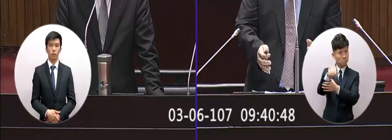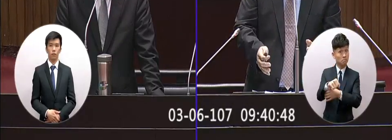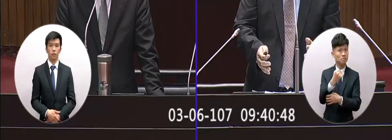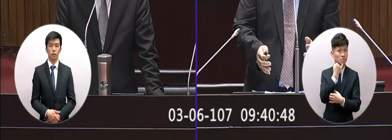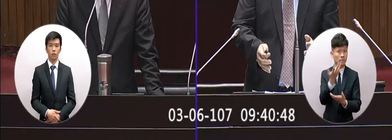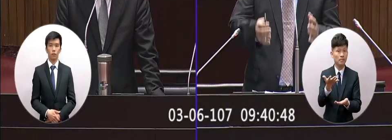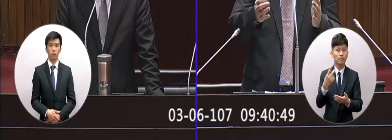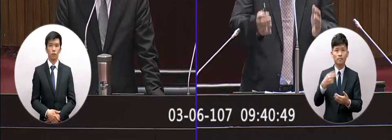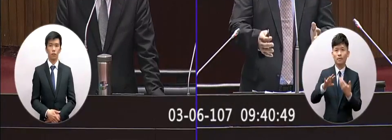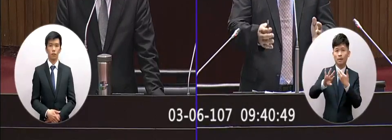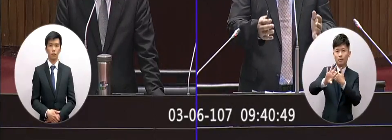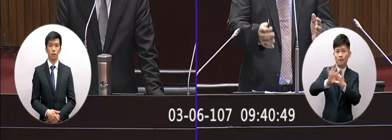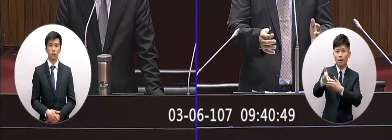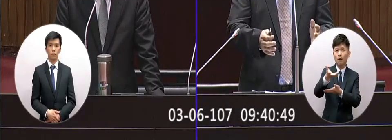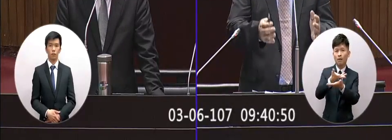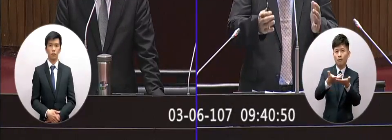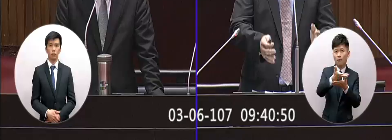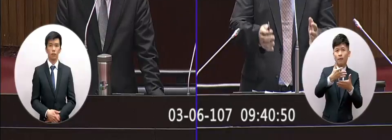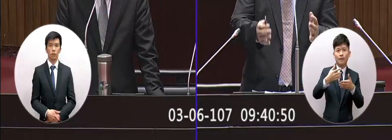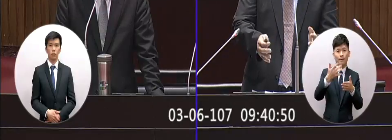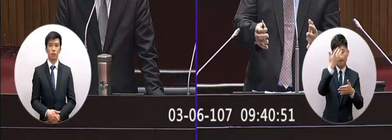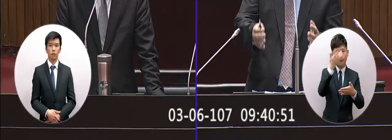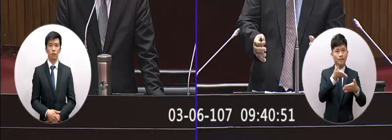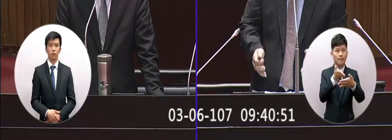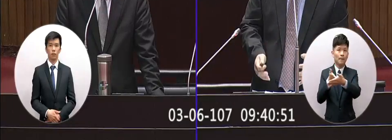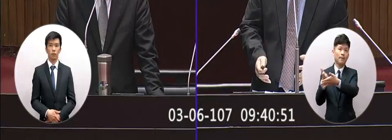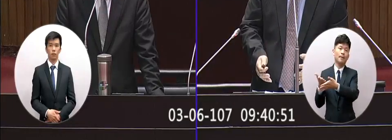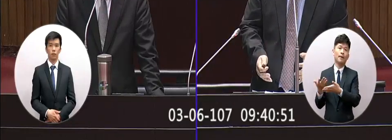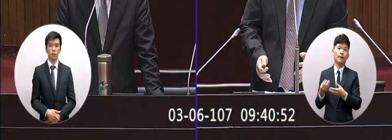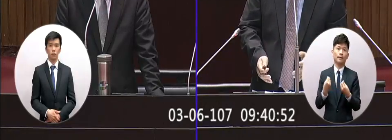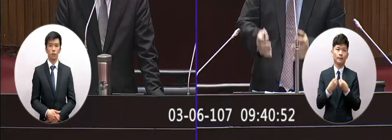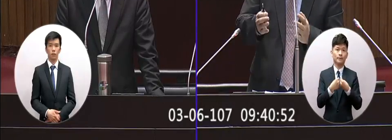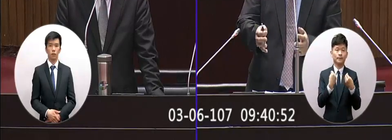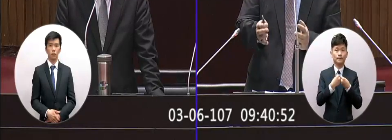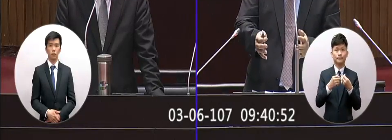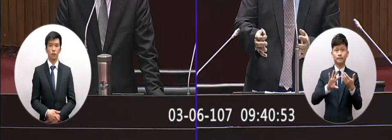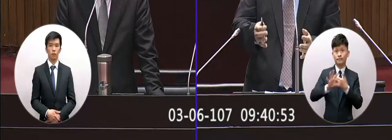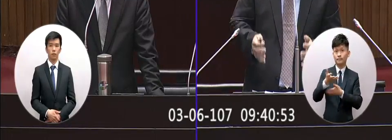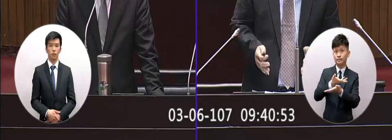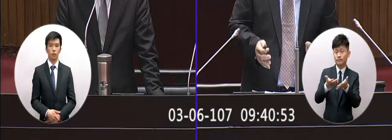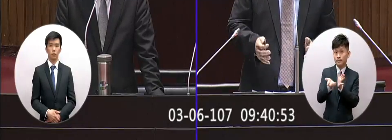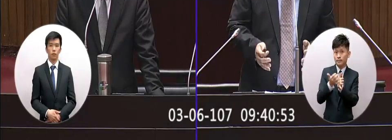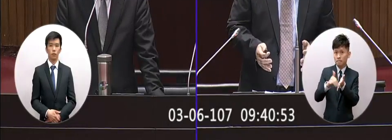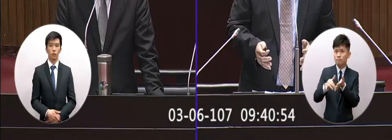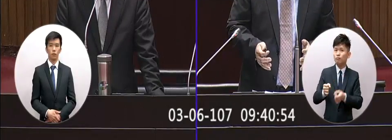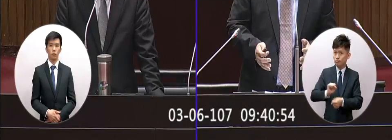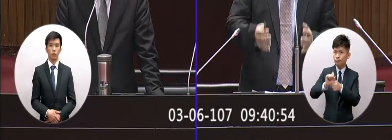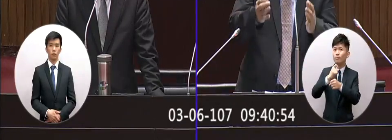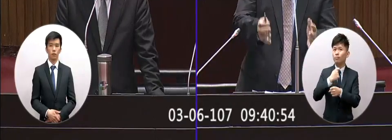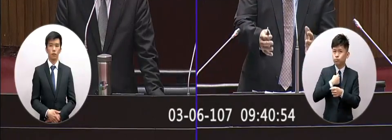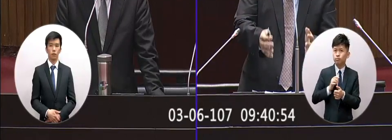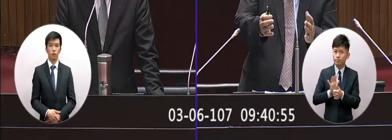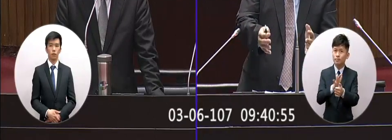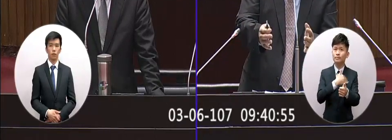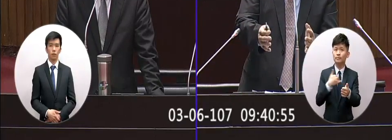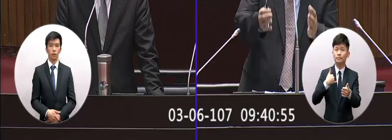艰难的情况之下，我觉得外交部巧妇难为无米之炊，对外交预算我们也应该做增加。所以明年度外交预算是